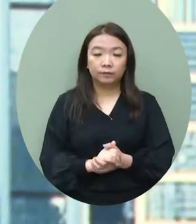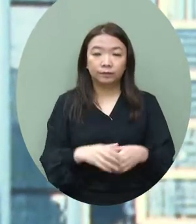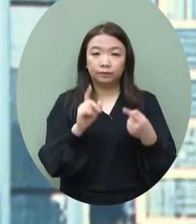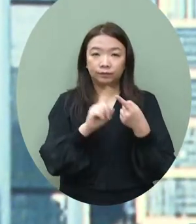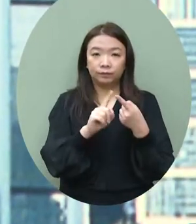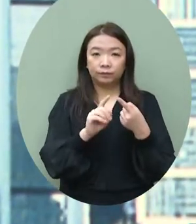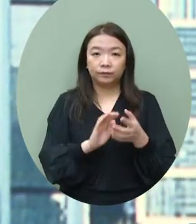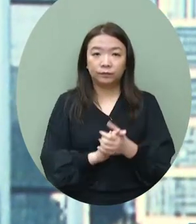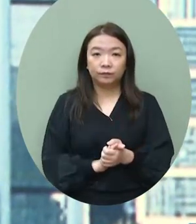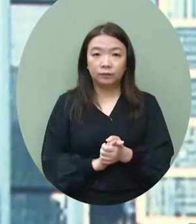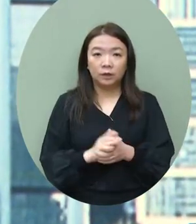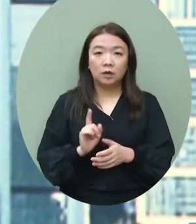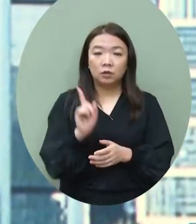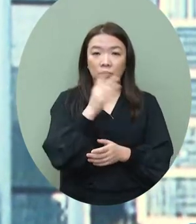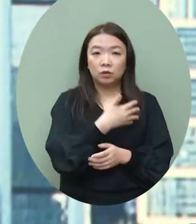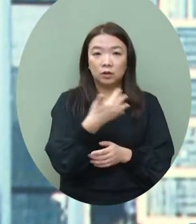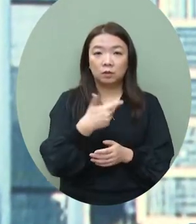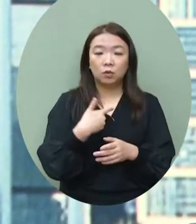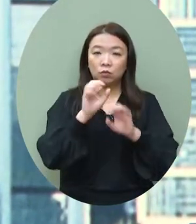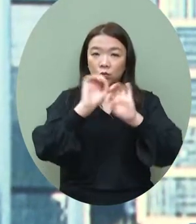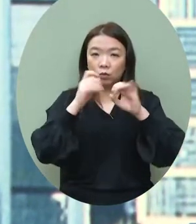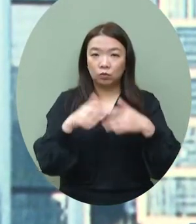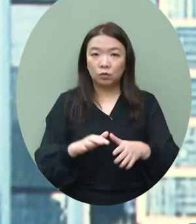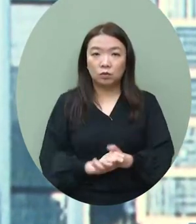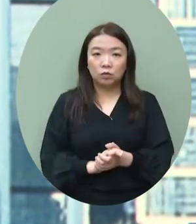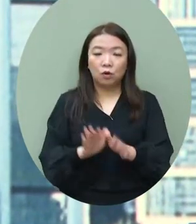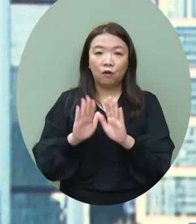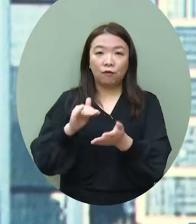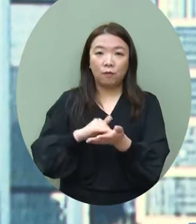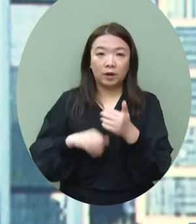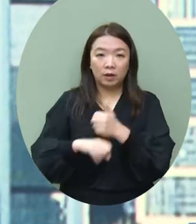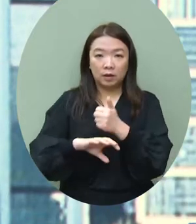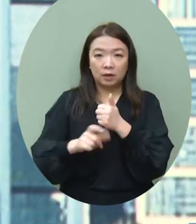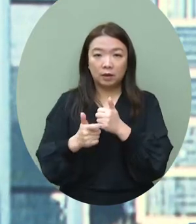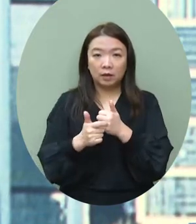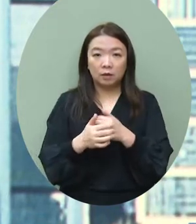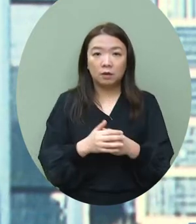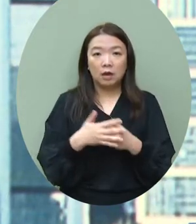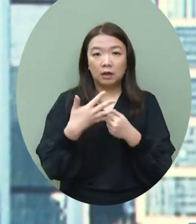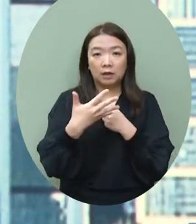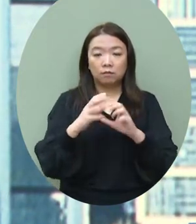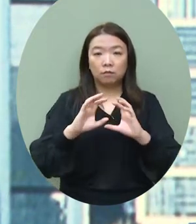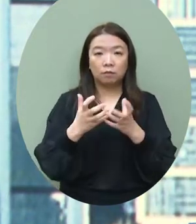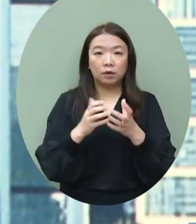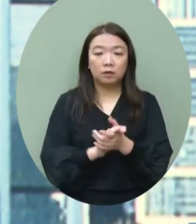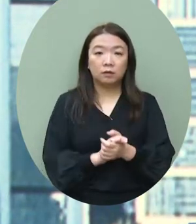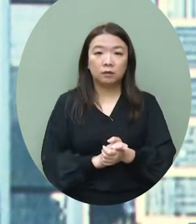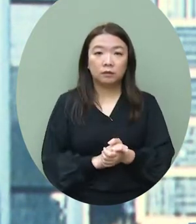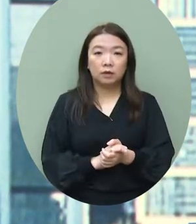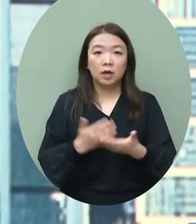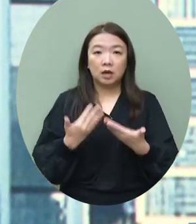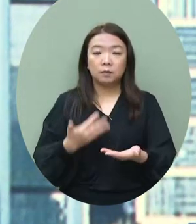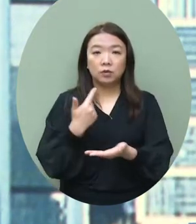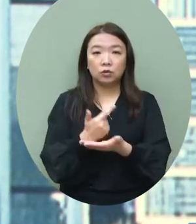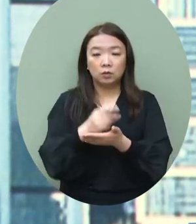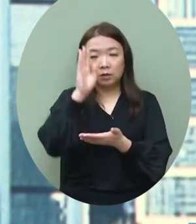就係上個禮拜5我公布咗防疫抗疫基金嘅第5輪，咁啊今次嘅重點